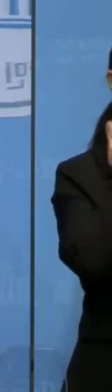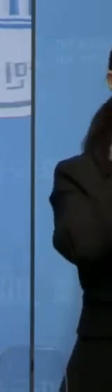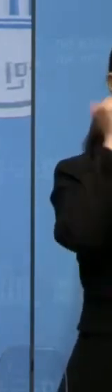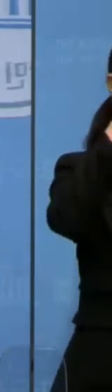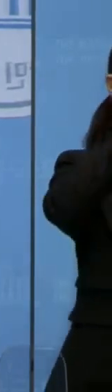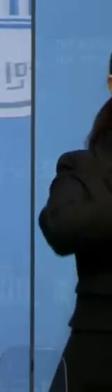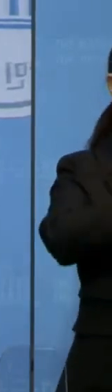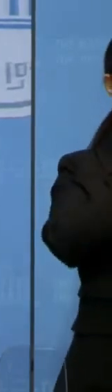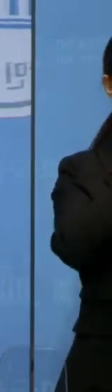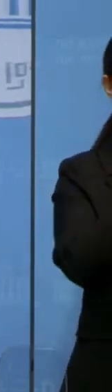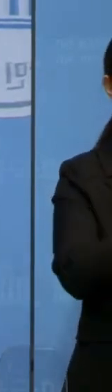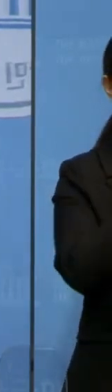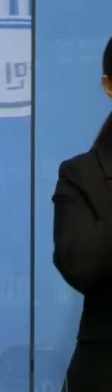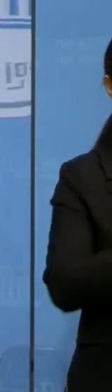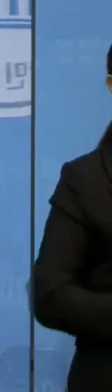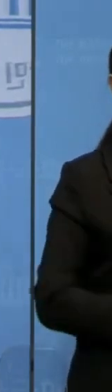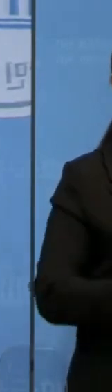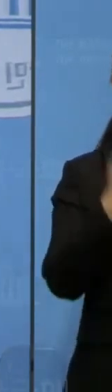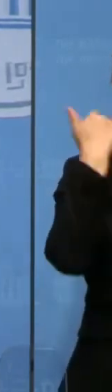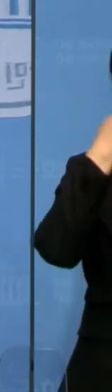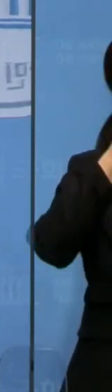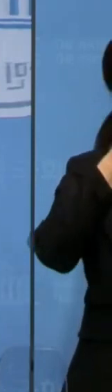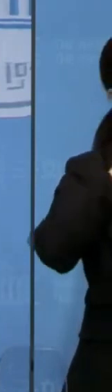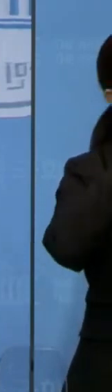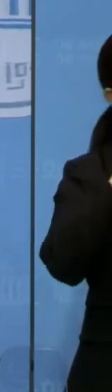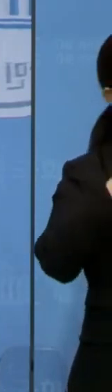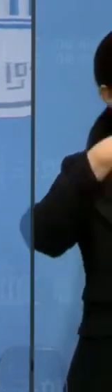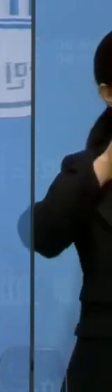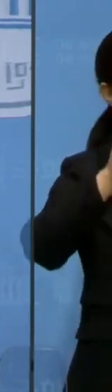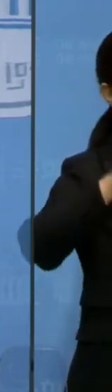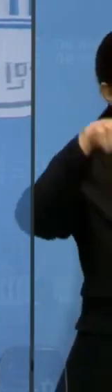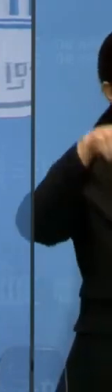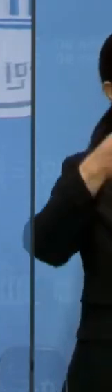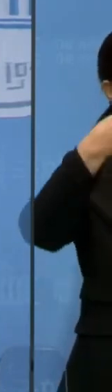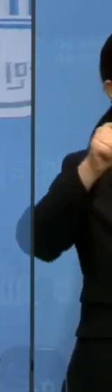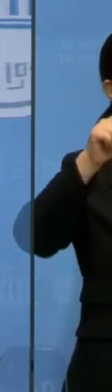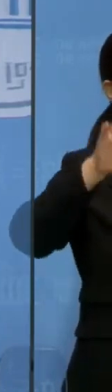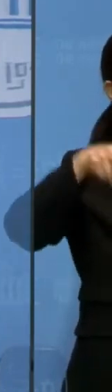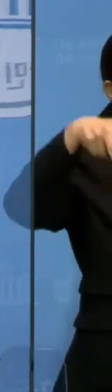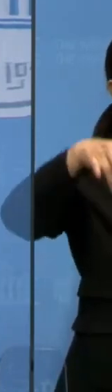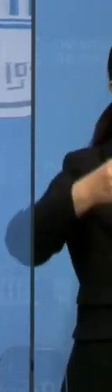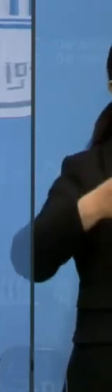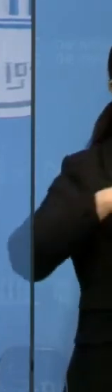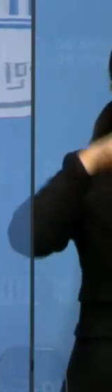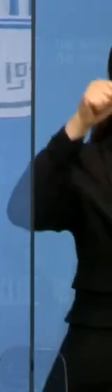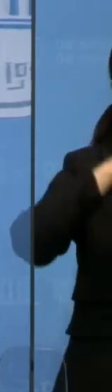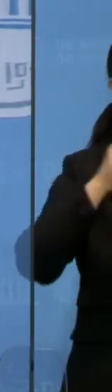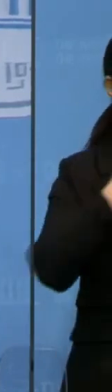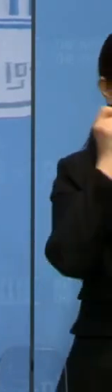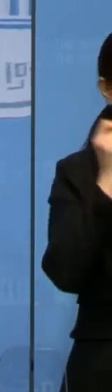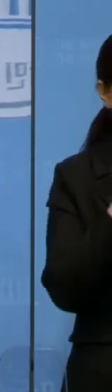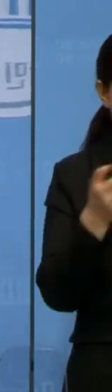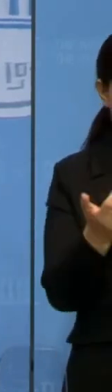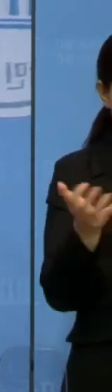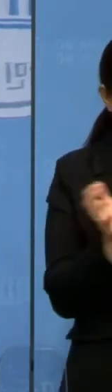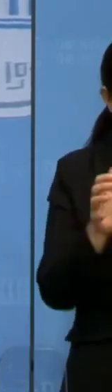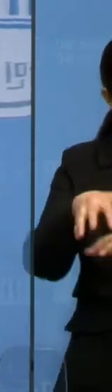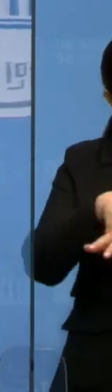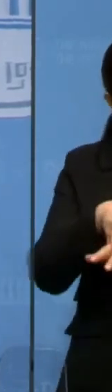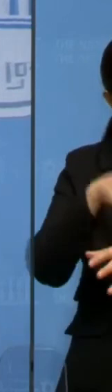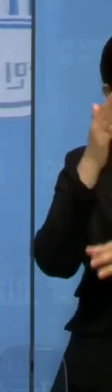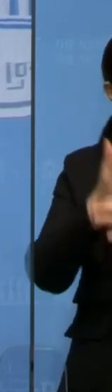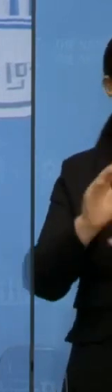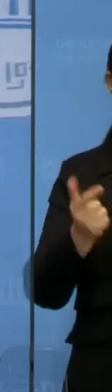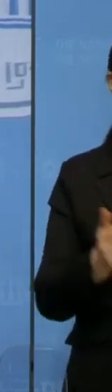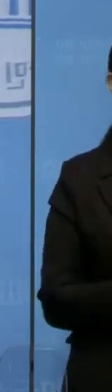과거처럼 싱크탱크 등 후보의 사주지 기 아니라 당의 주요한 공약과 정책을